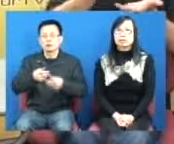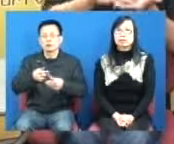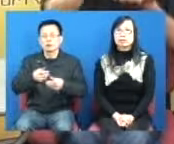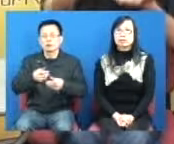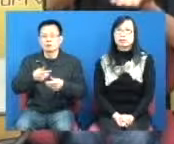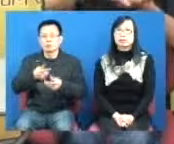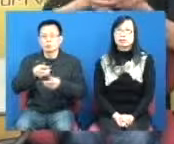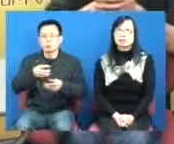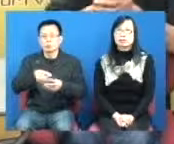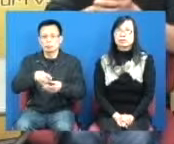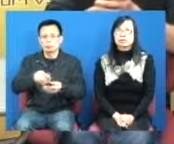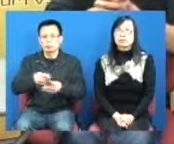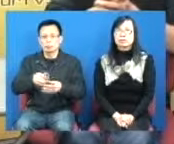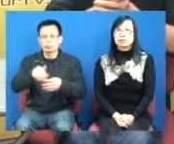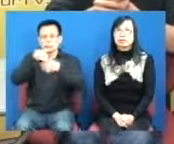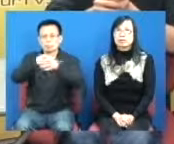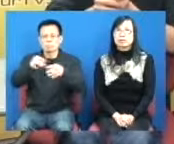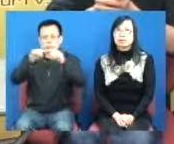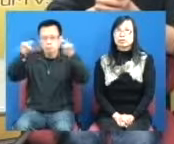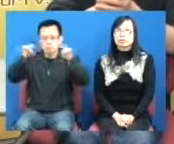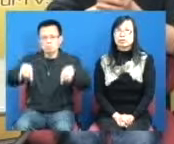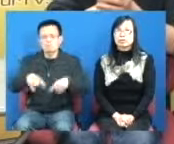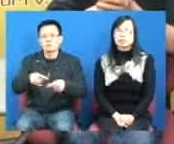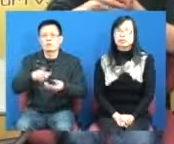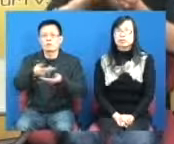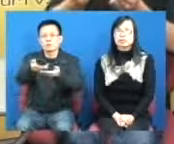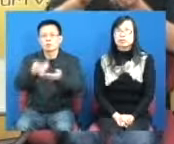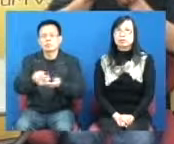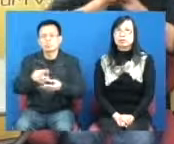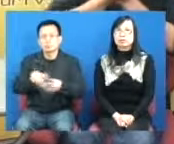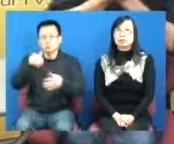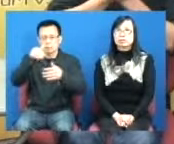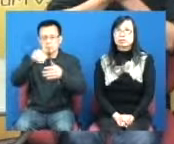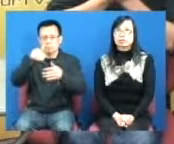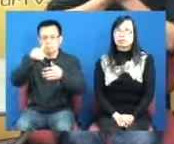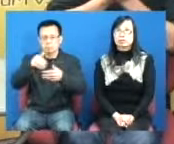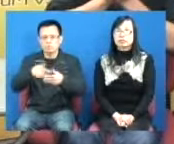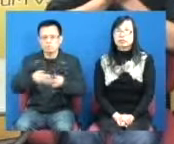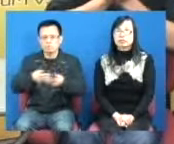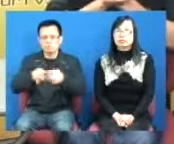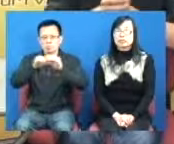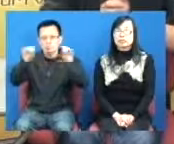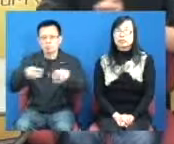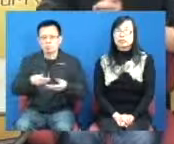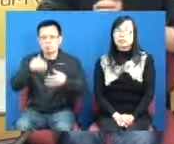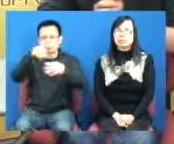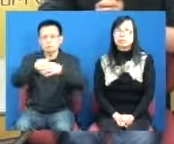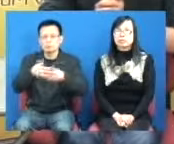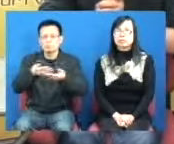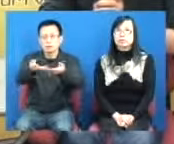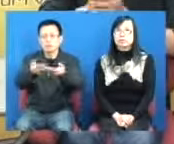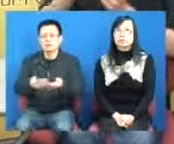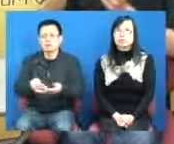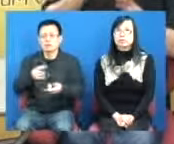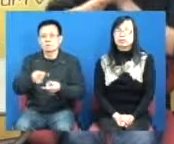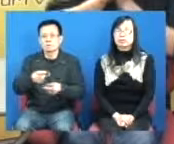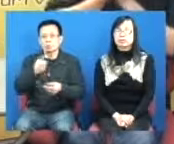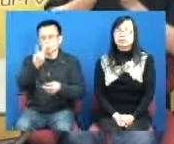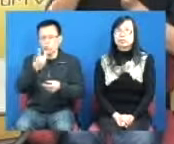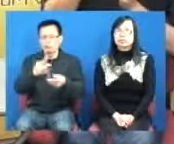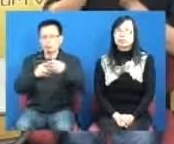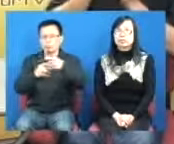入一張立給他但是我們次聽到入完立場之後政府方面或者民政處的反應都會說兩個反